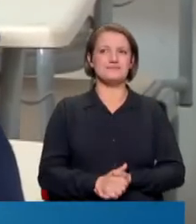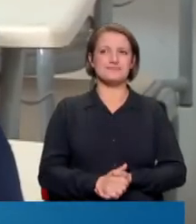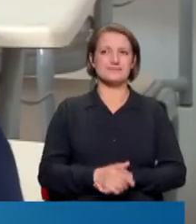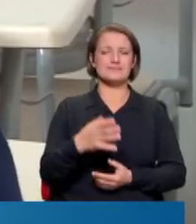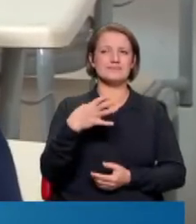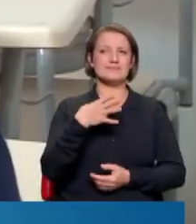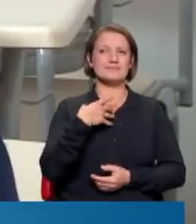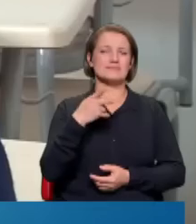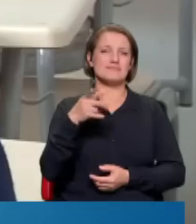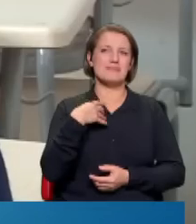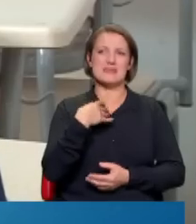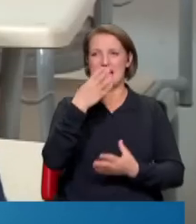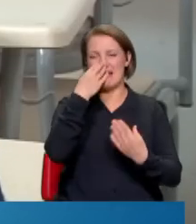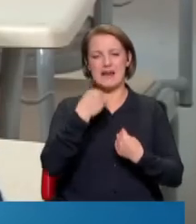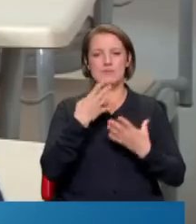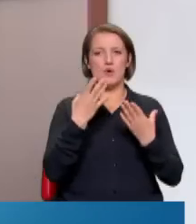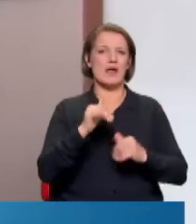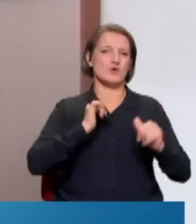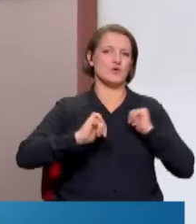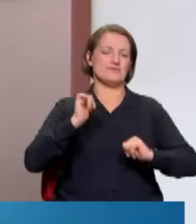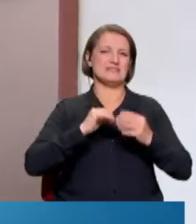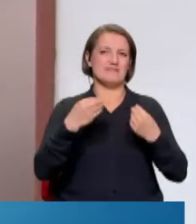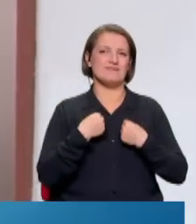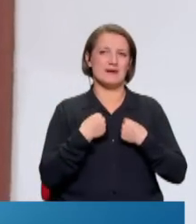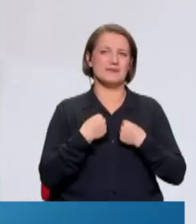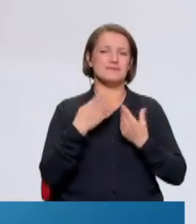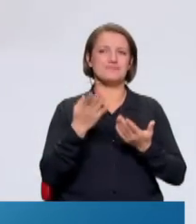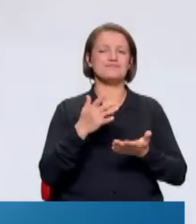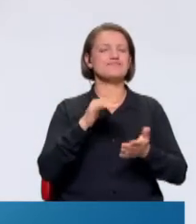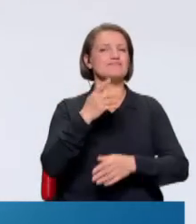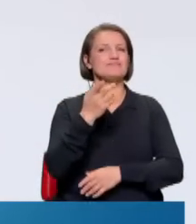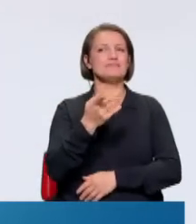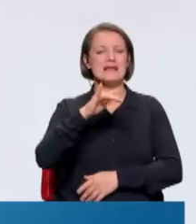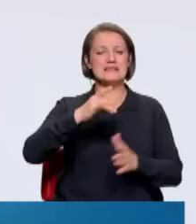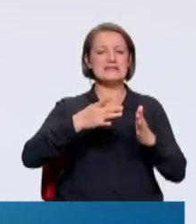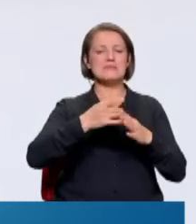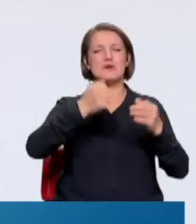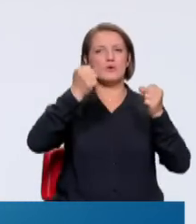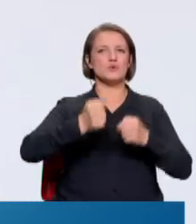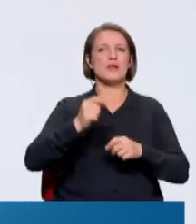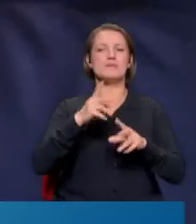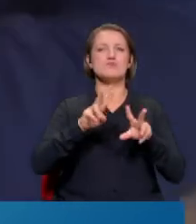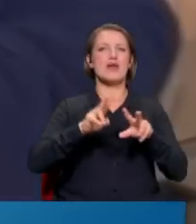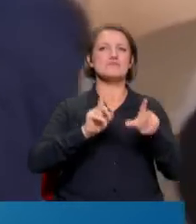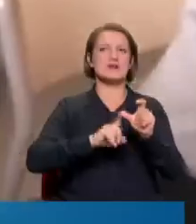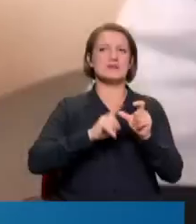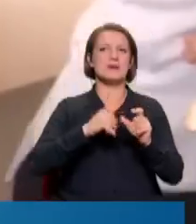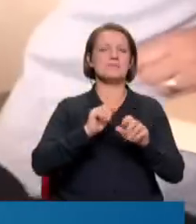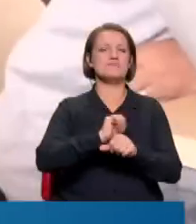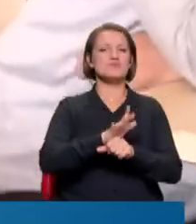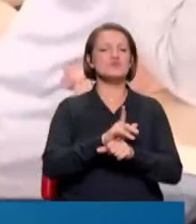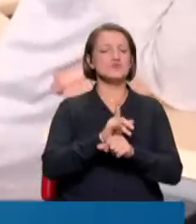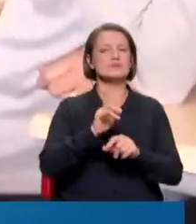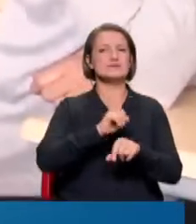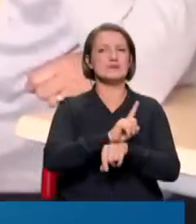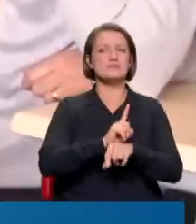ikramiye olarak üniversiteyi verdi eşinin tayini nedeniyle Diyarbakır'a yerleşen Mükerrem Çalık pandemi döneminde İnternet